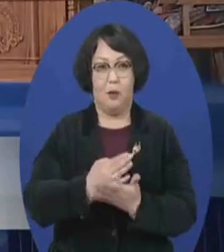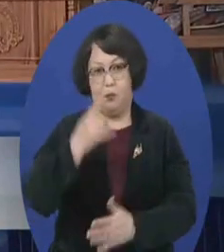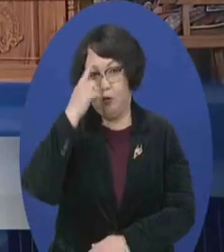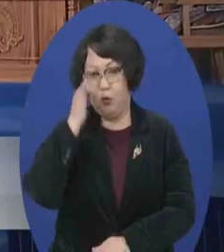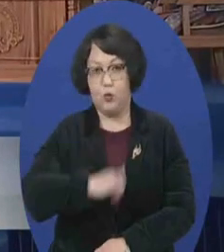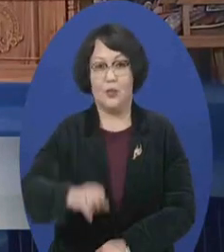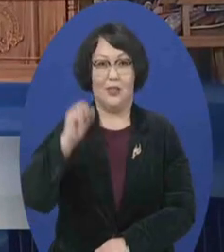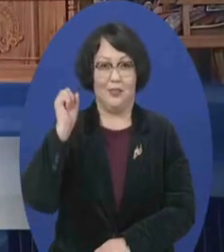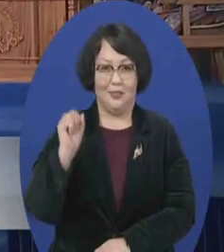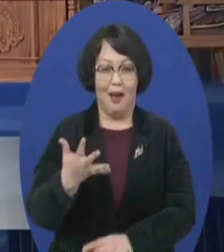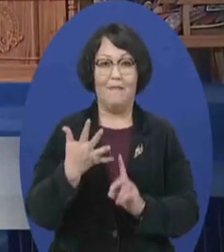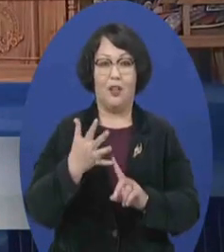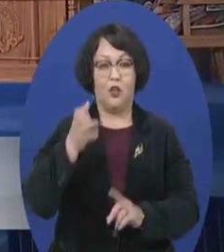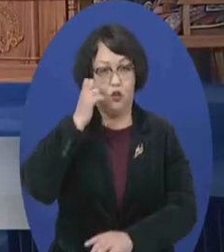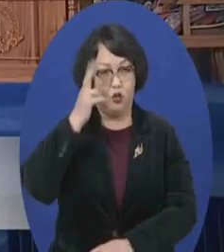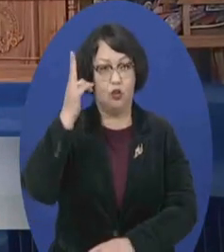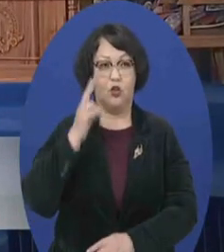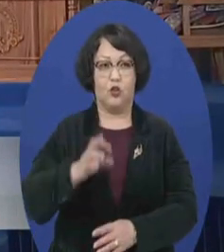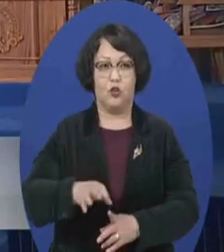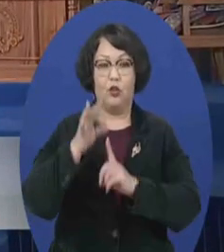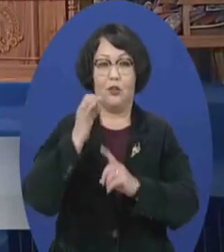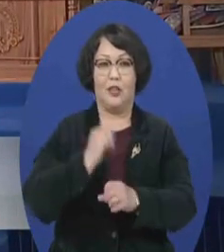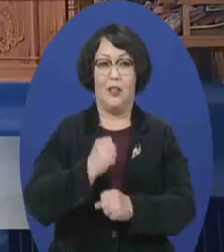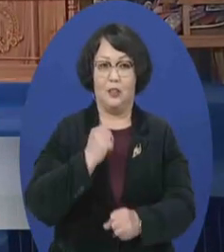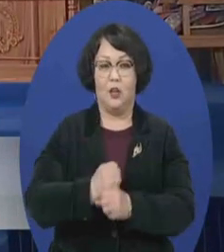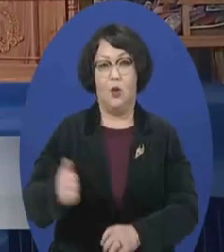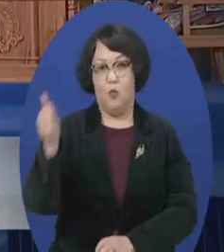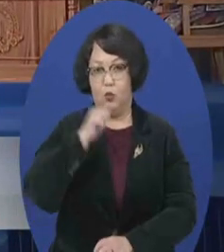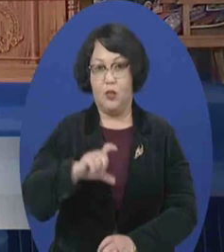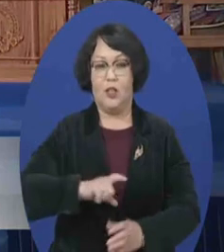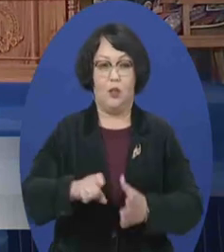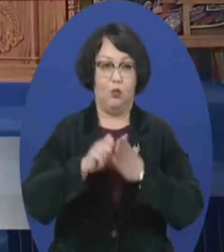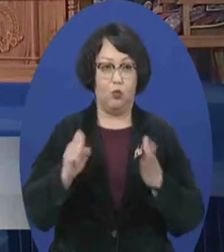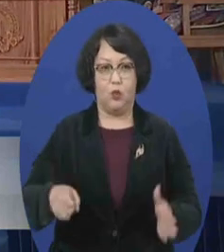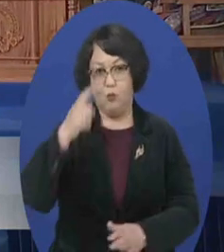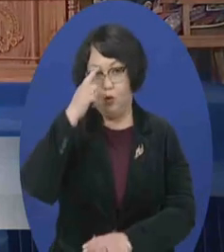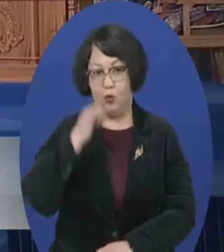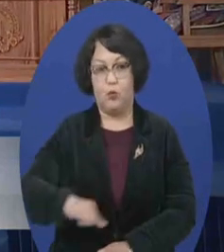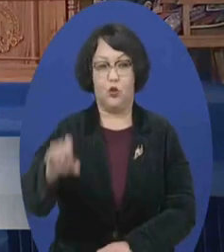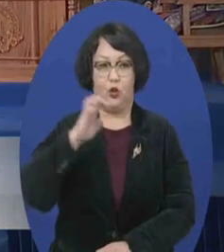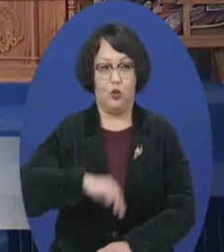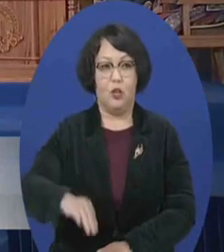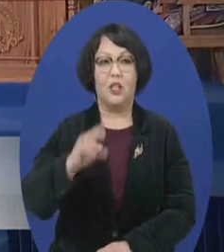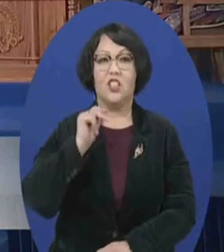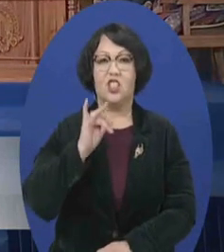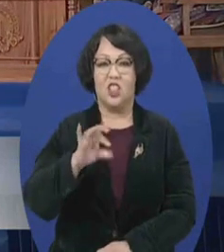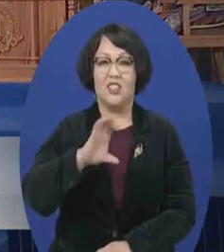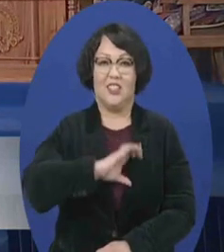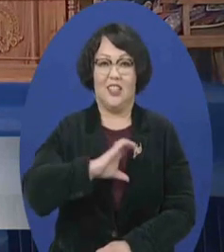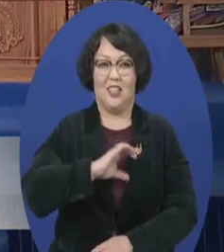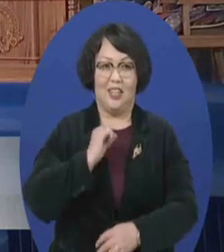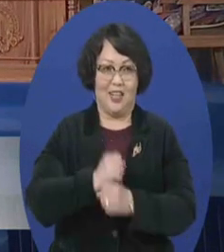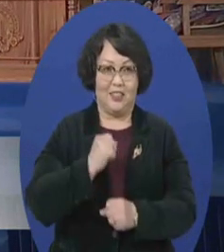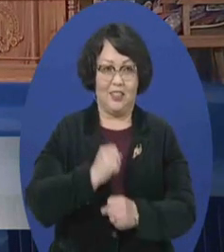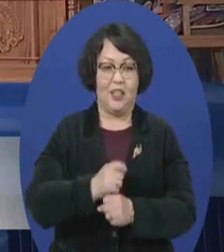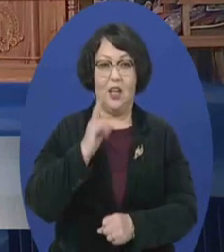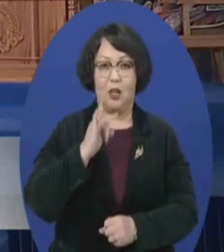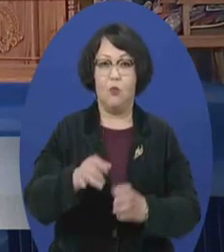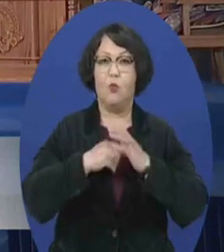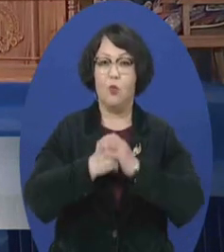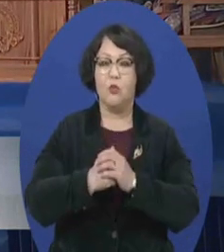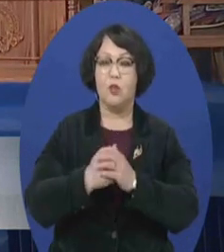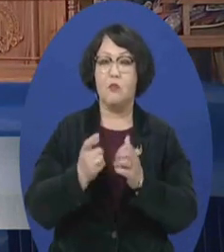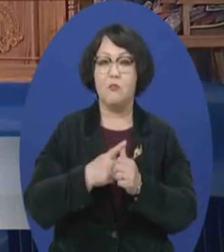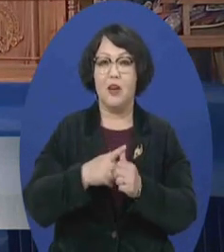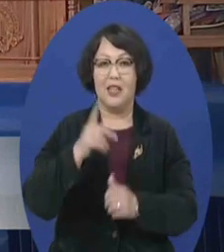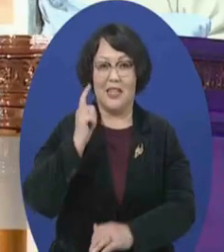Монгол улсын 5 дахь ерөнхийлөгчөөр сонгогдсон нэгэн бүрийн эрхийн хугацаанд Монголынхоо төлөө чин сэтгэлээр ажилласан эрхэм нөхөр Галтмаагийн